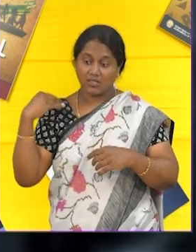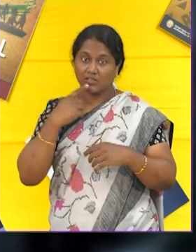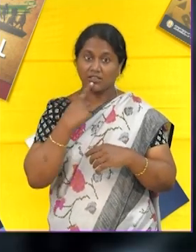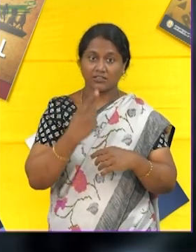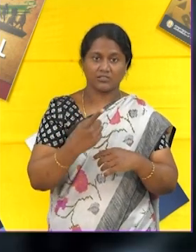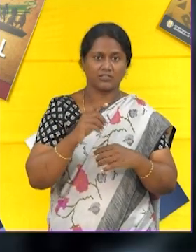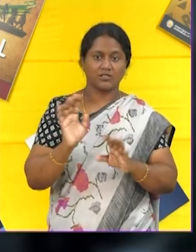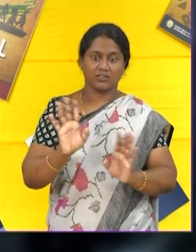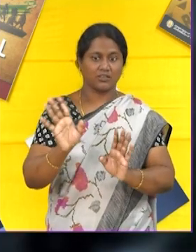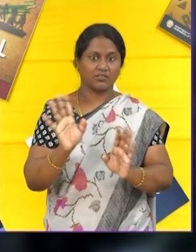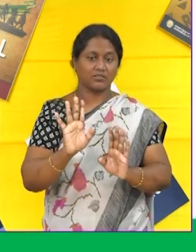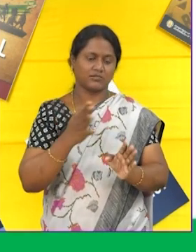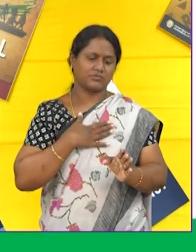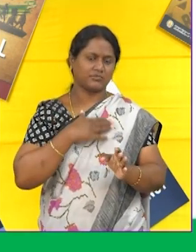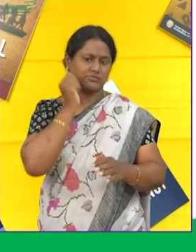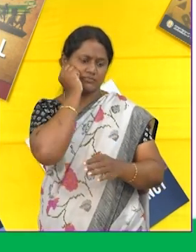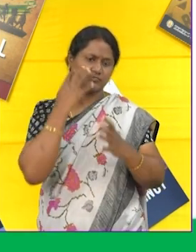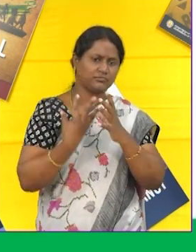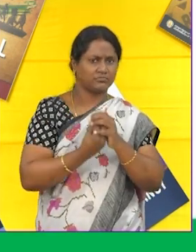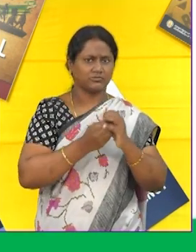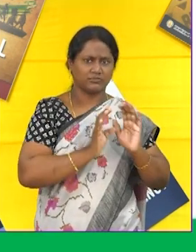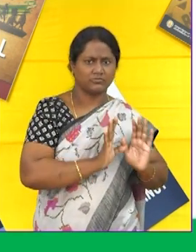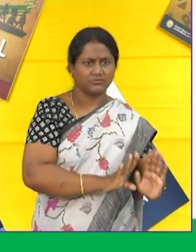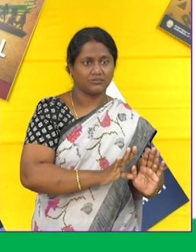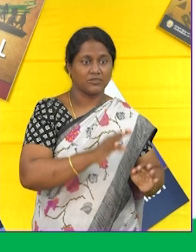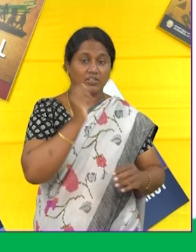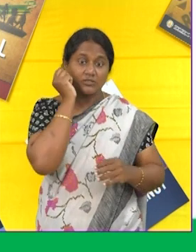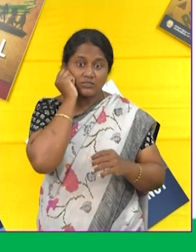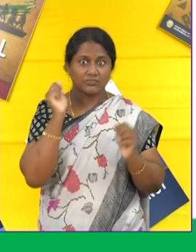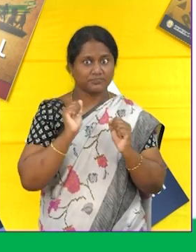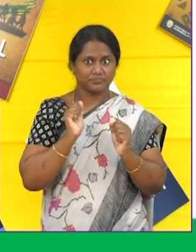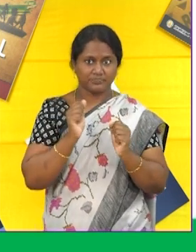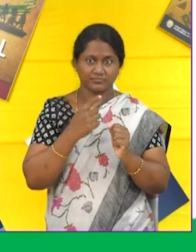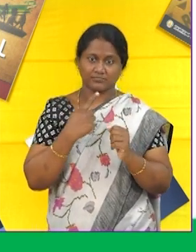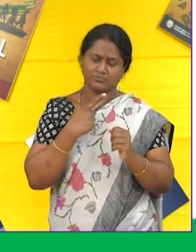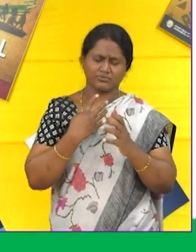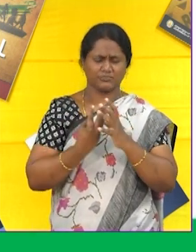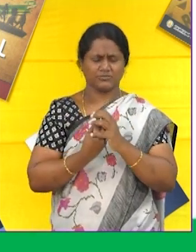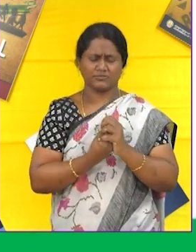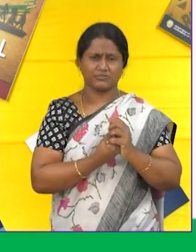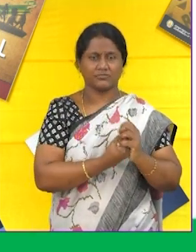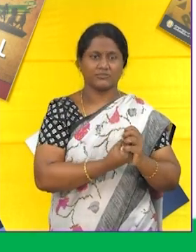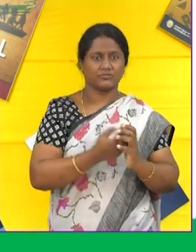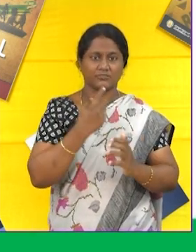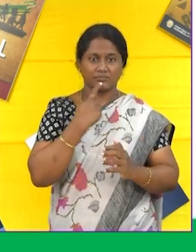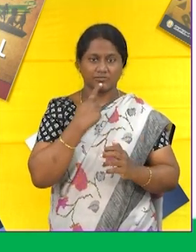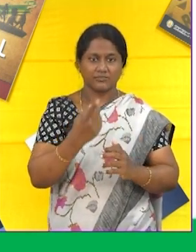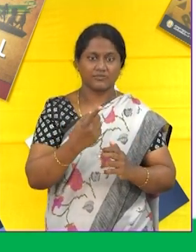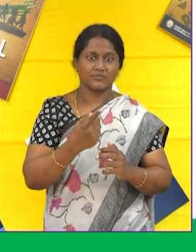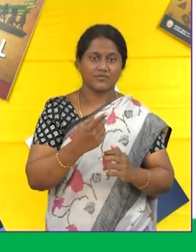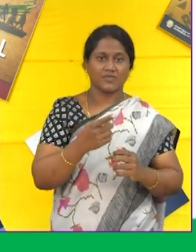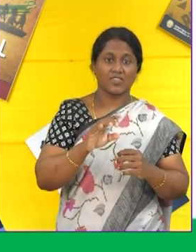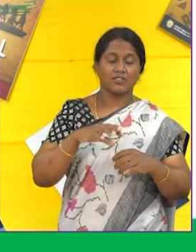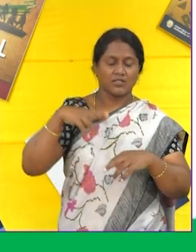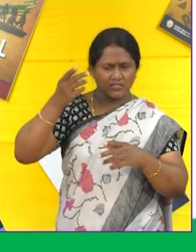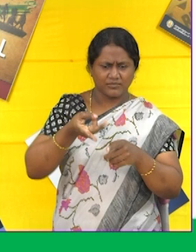கூட இருக்கேன் அப்படின்னு ஹெர்மன் சொல்கிறான். She is all excited. அம்மா ரொம்ப எக்ஸைட்மெண்ட்டோடு இருக்காங்க. நான் அம்மா கூட இருக்கேன் அப்படின்னா. I stepped back onto